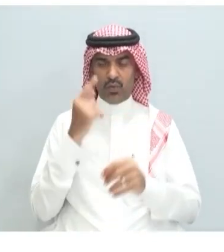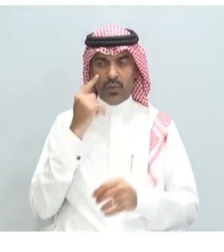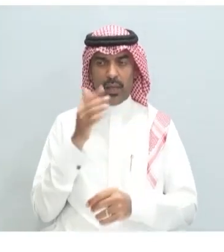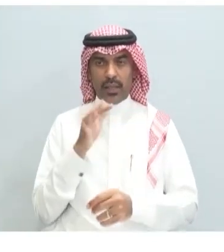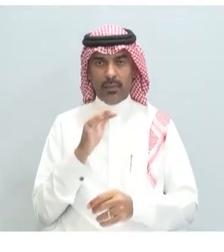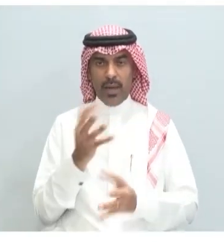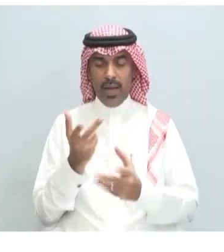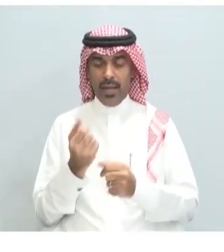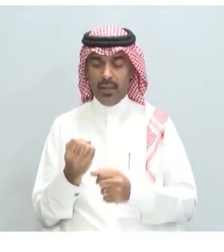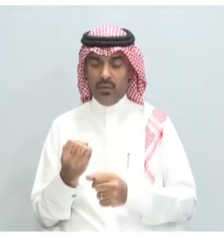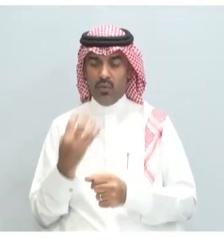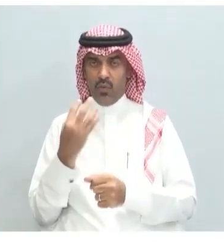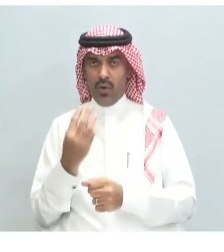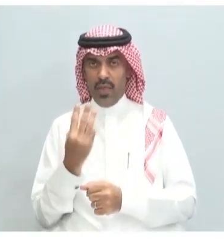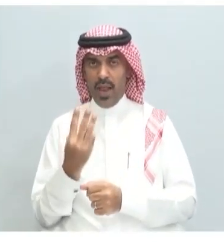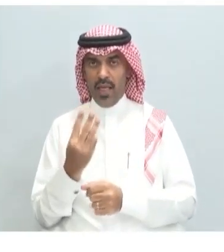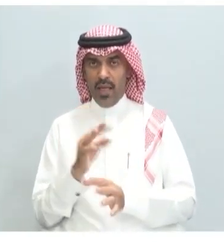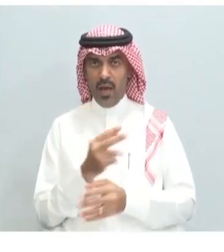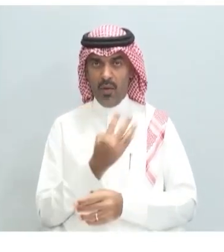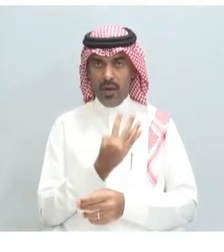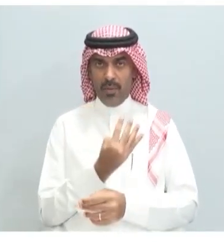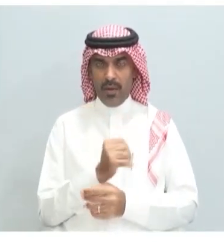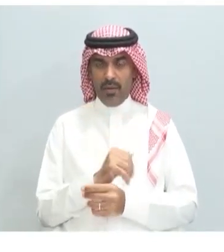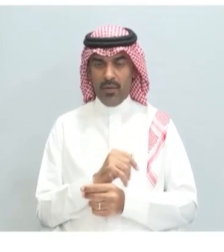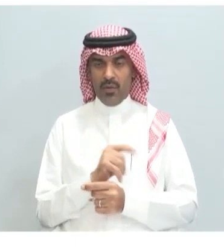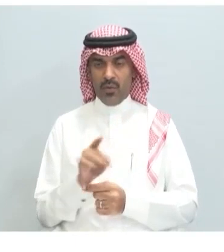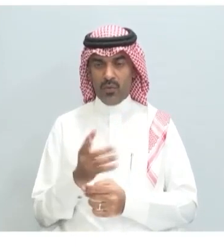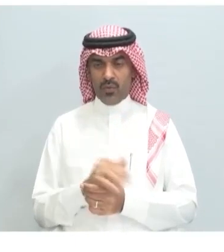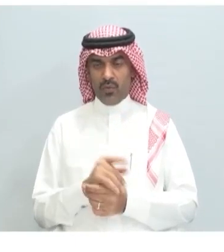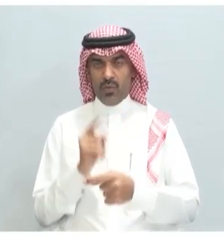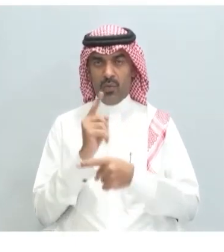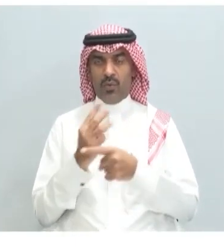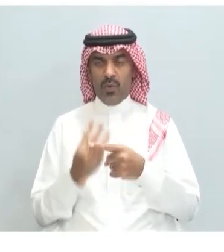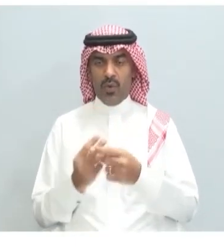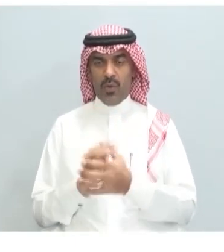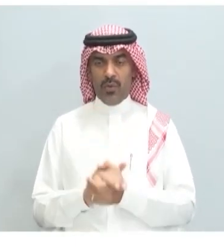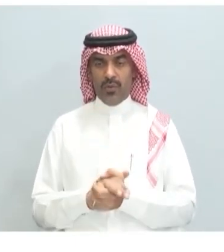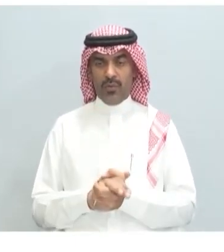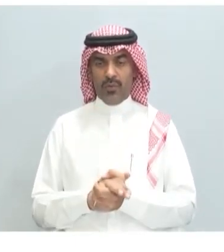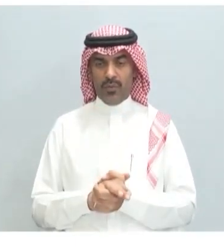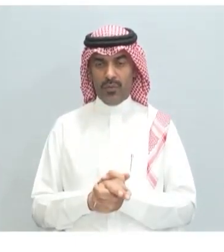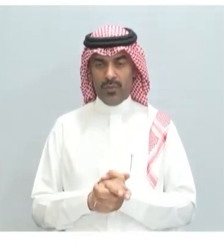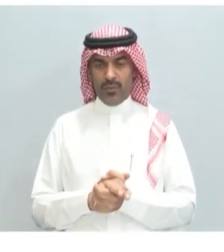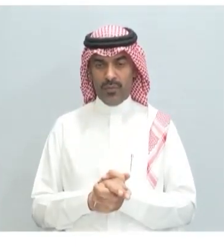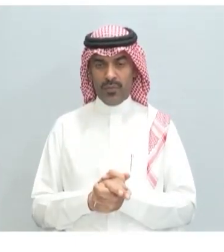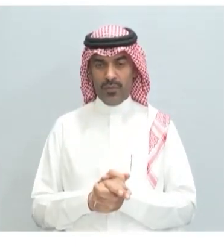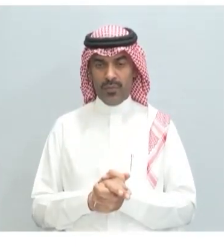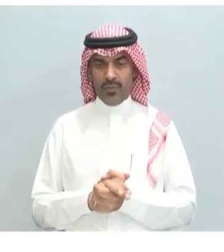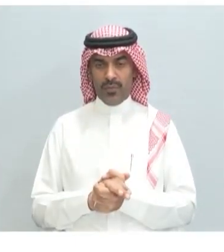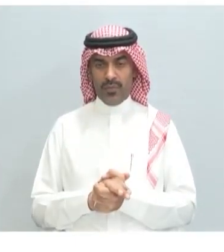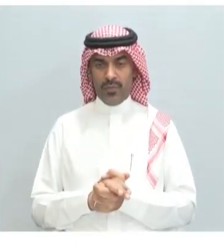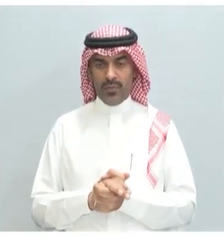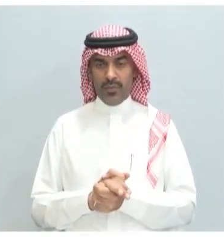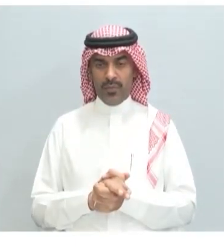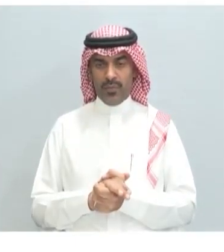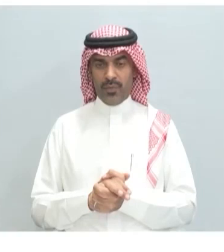ثلاثه او ارب او اتحاد الاربعه هو عباره عن ثلث الثلث هي عباره عن سدس زائد سدس السدس